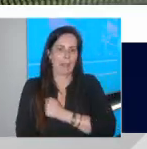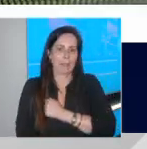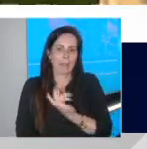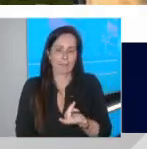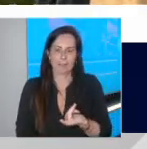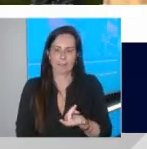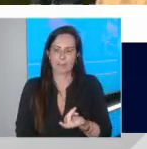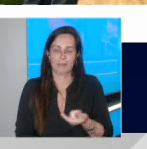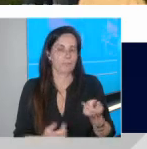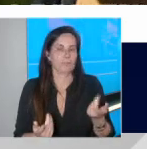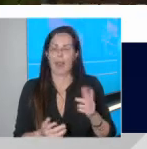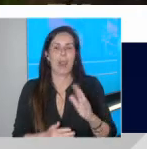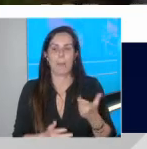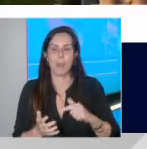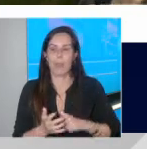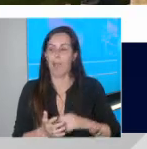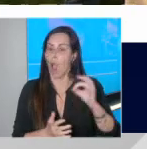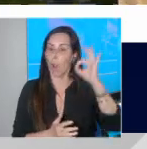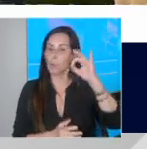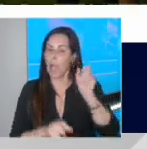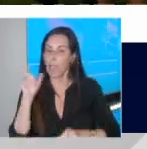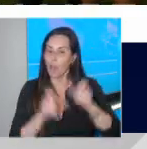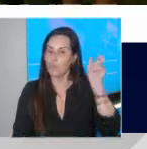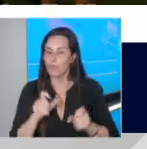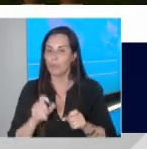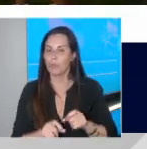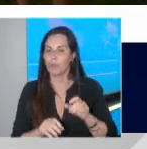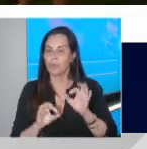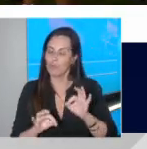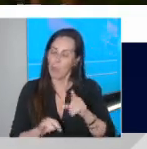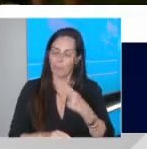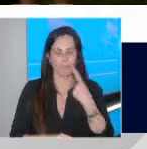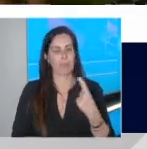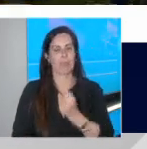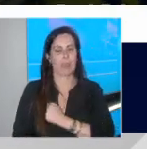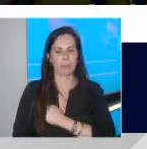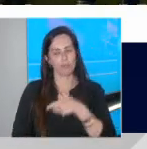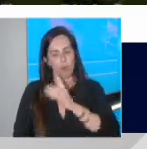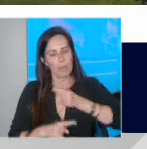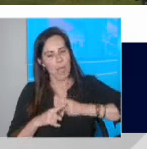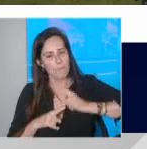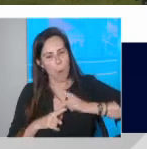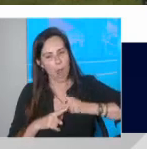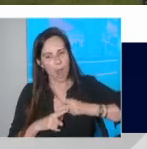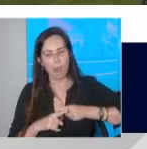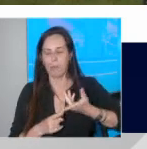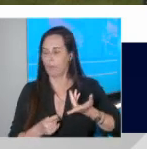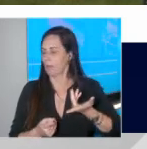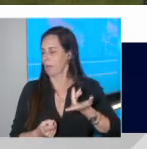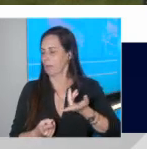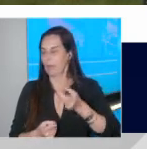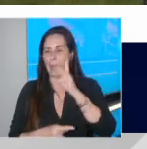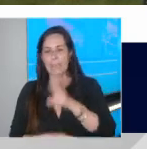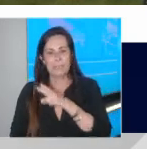מבחינת למשל מספר האחוז באוכלוסייה של אנשים שמזוהים כדתיים, שהולכים באופן קבוע למוסד דתי, בין